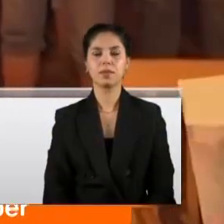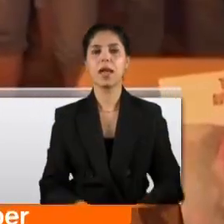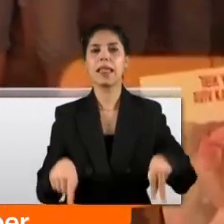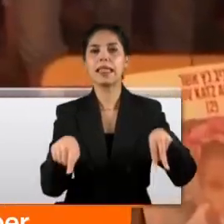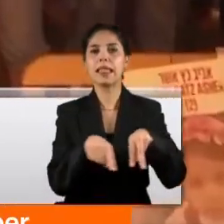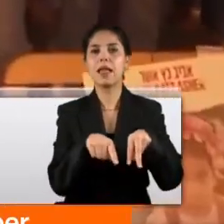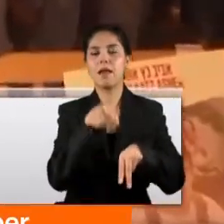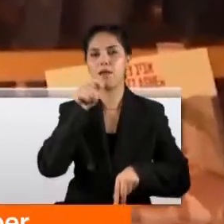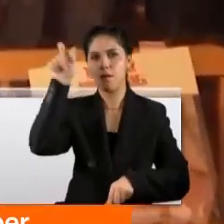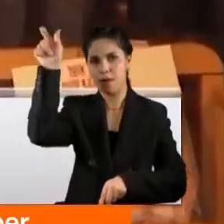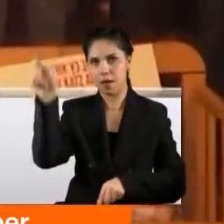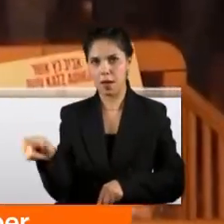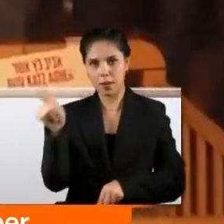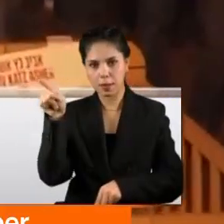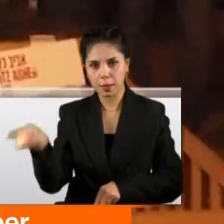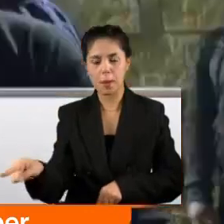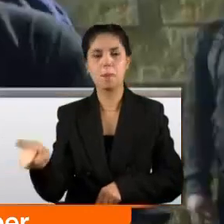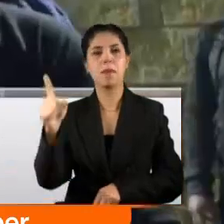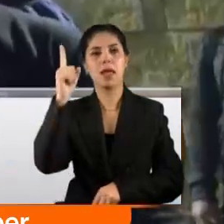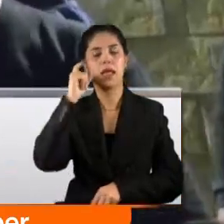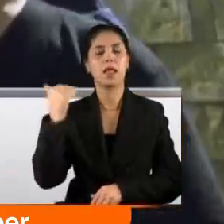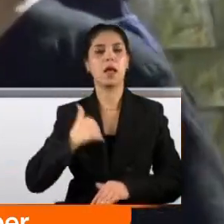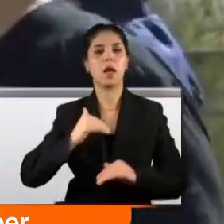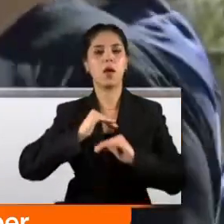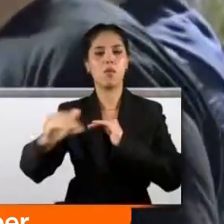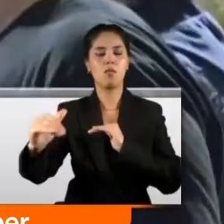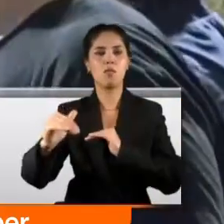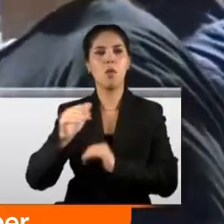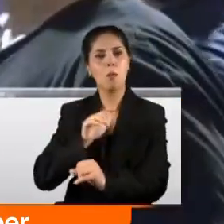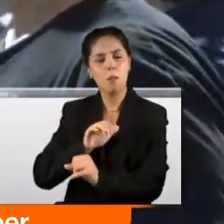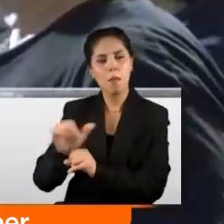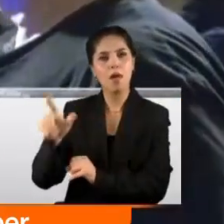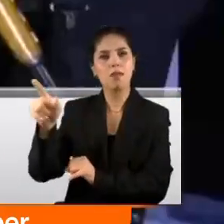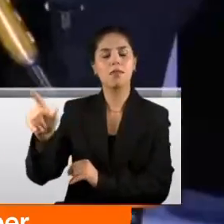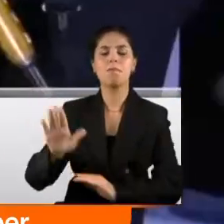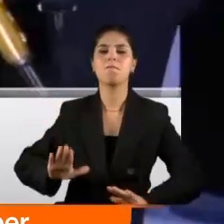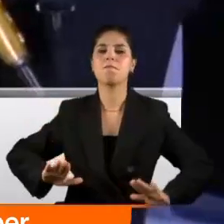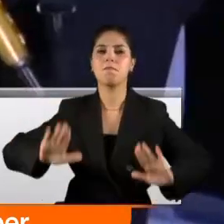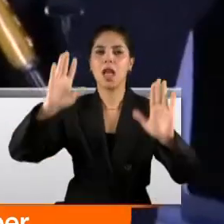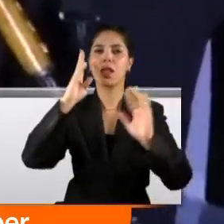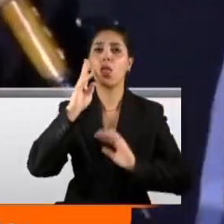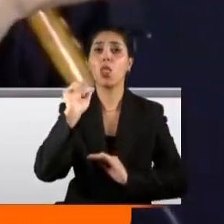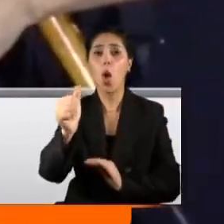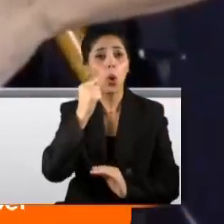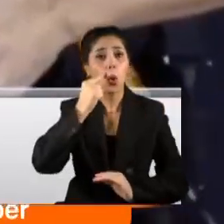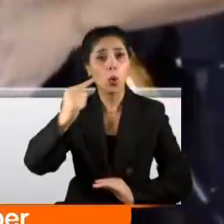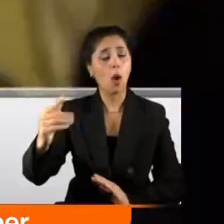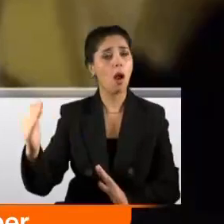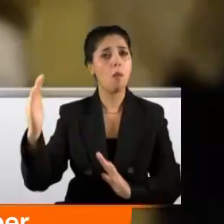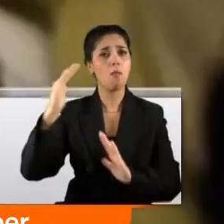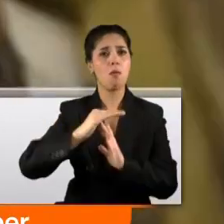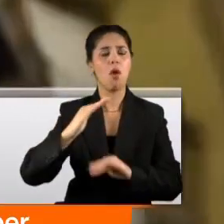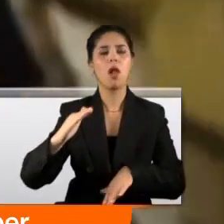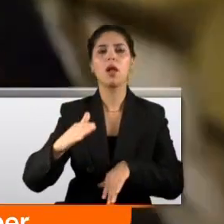Netanyahu hem Washington'dan hem de İsrail kamuoyundan gelen baskıya daha fazla direnemedi. 4 gün sürecek ateşkes